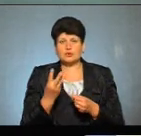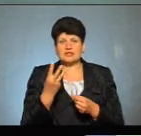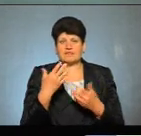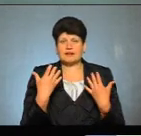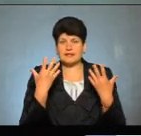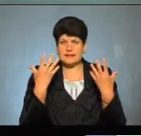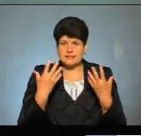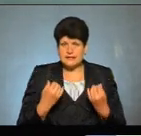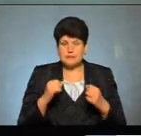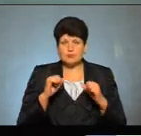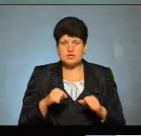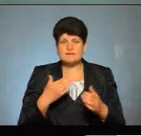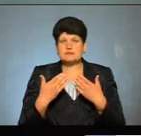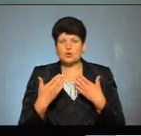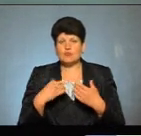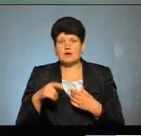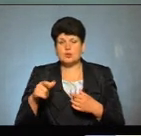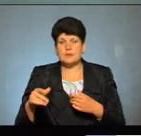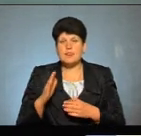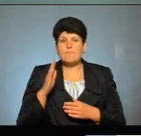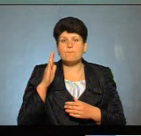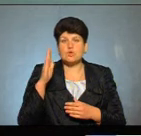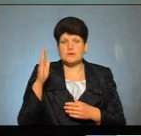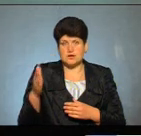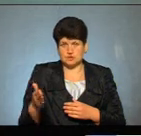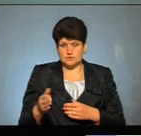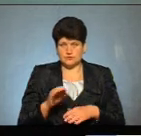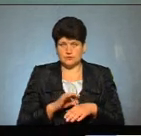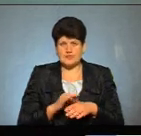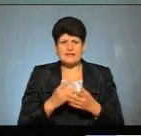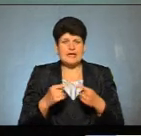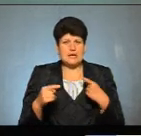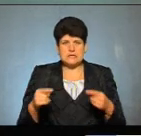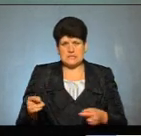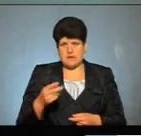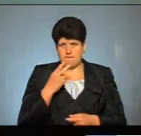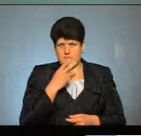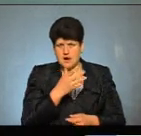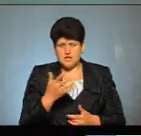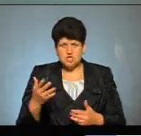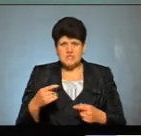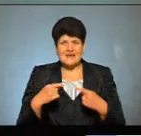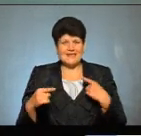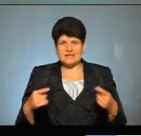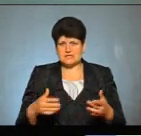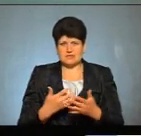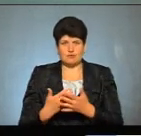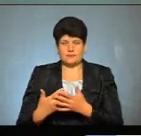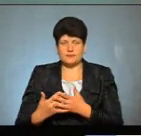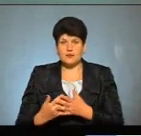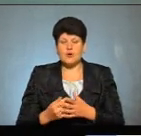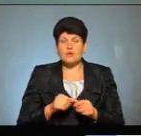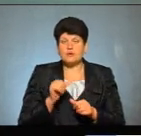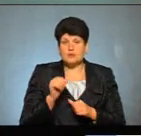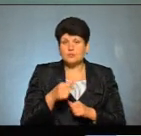і можливість спілкування людей на подальший перебіг. Є різні бачення і різні моделі. Деякі